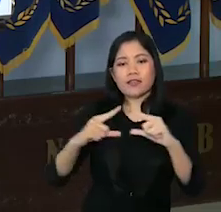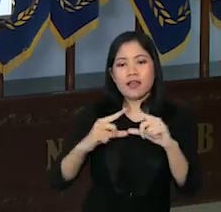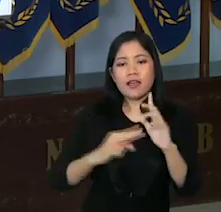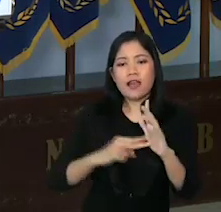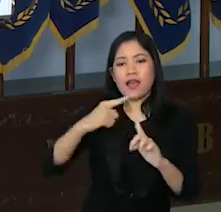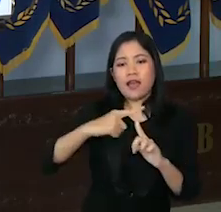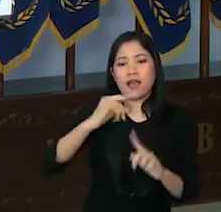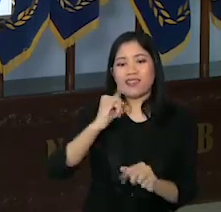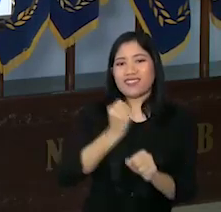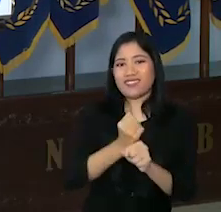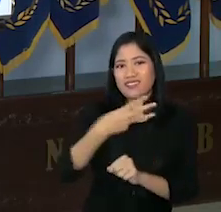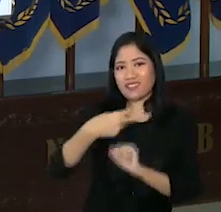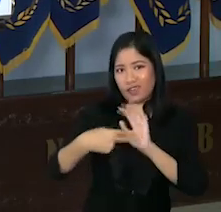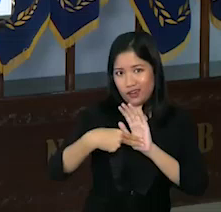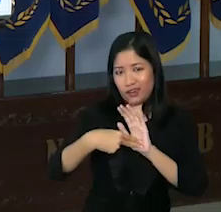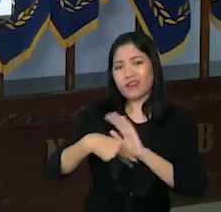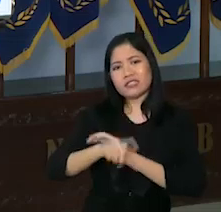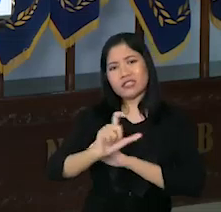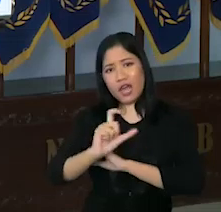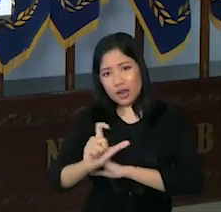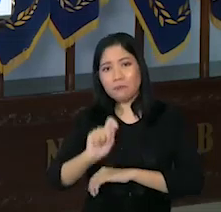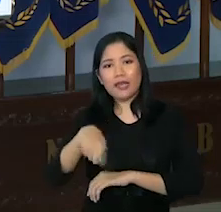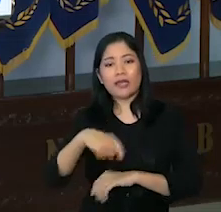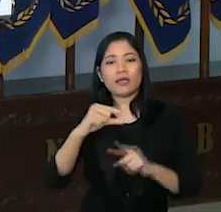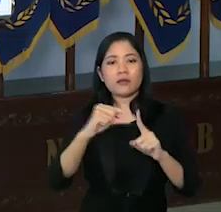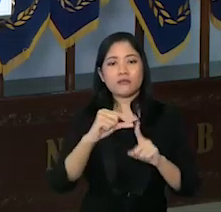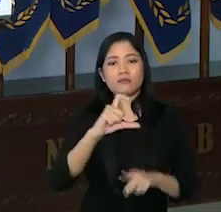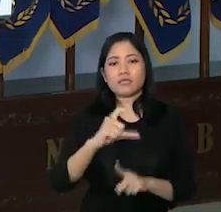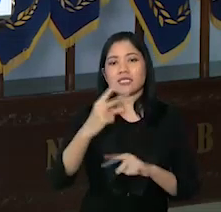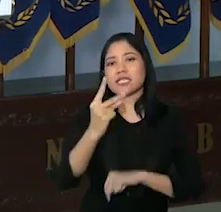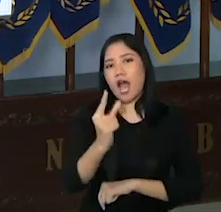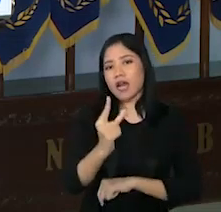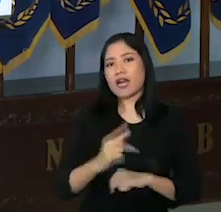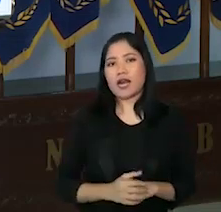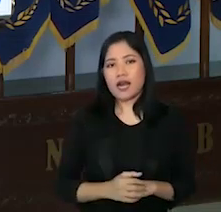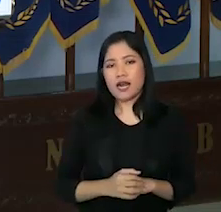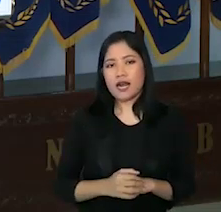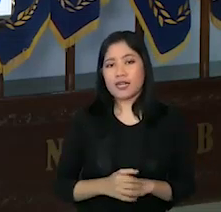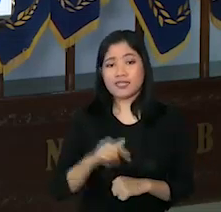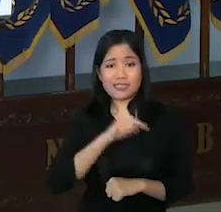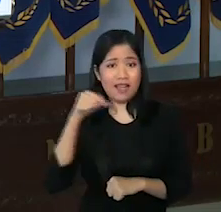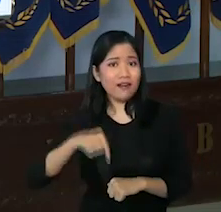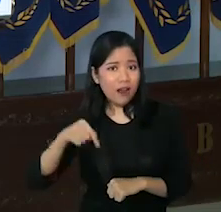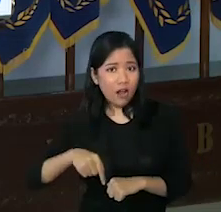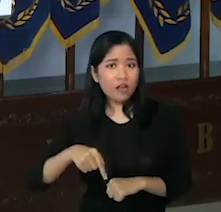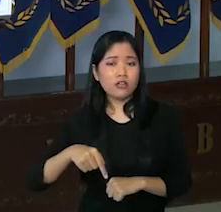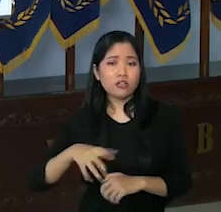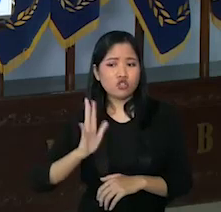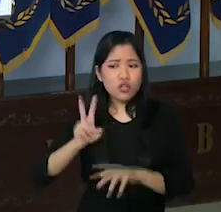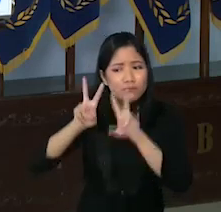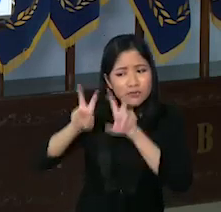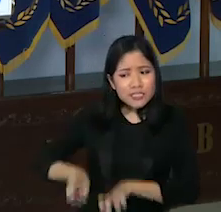metode PCR yg Hai sampai dengan hari ini Kita sudah melaksanakan pemeriksaan lebih